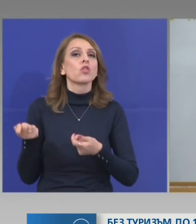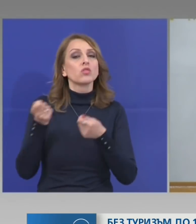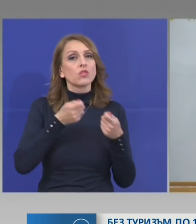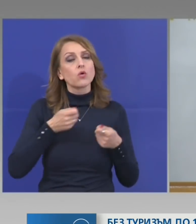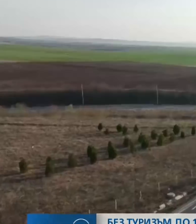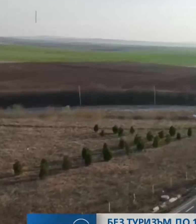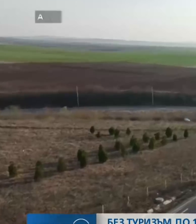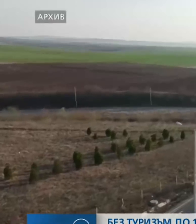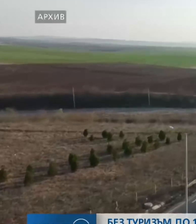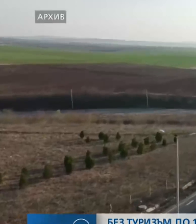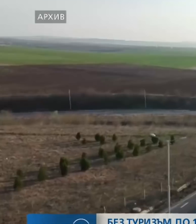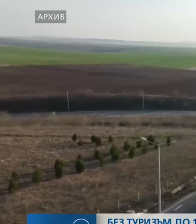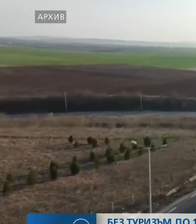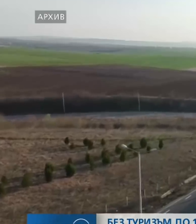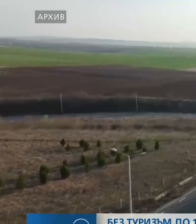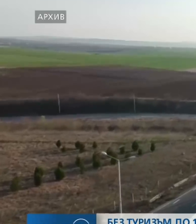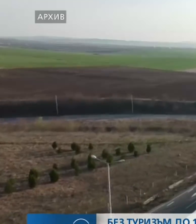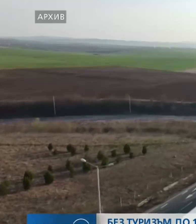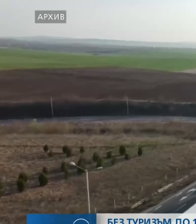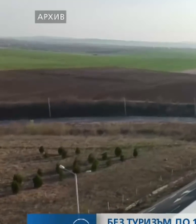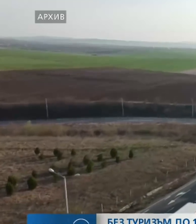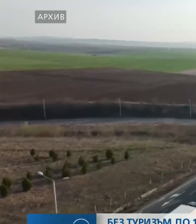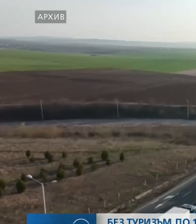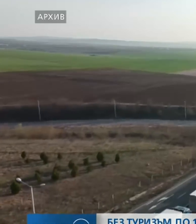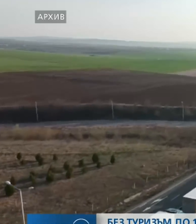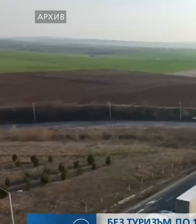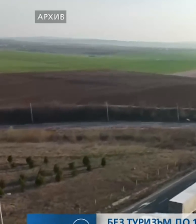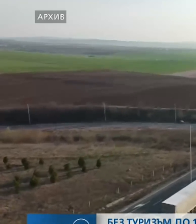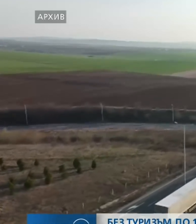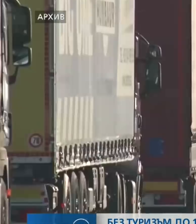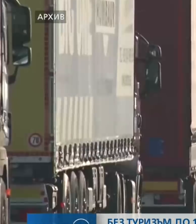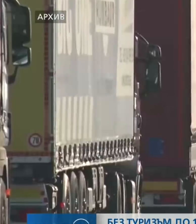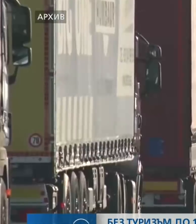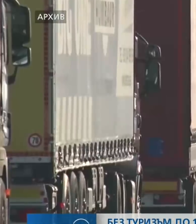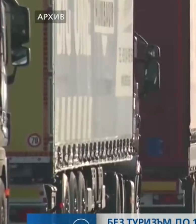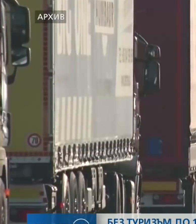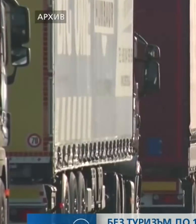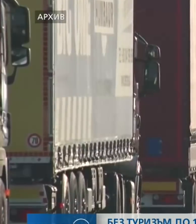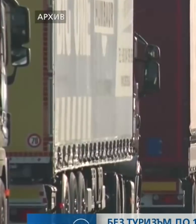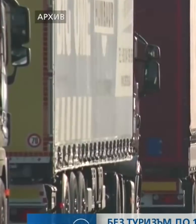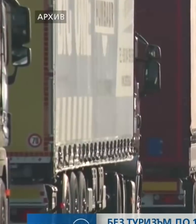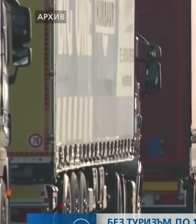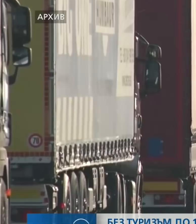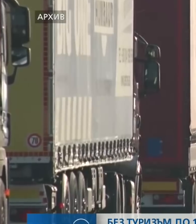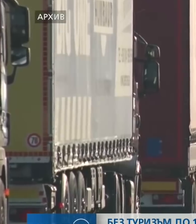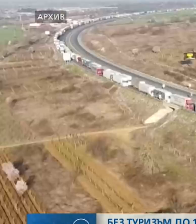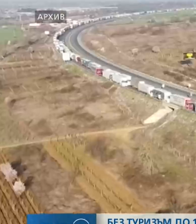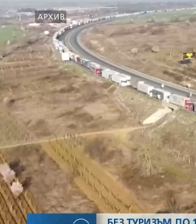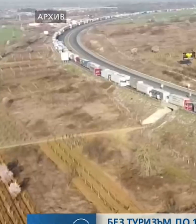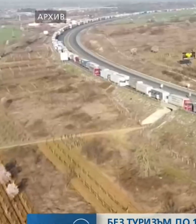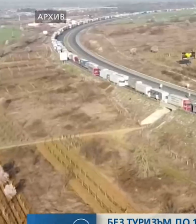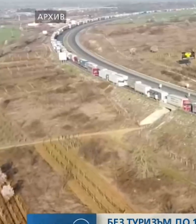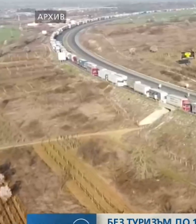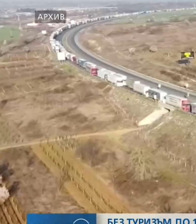трябва да се плати. За блокираните превозни средства на границата с Австрия държавата е издействала еднократен специален коридор, който ще бъде отворен